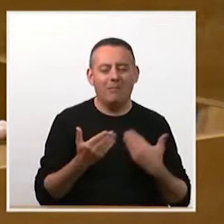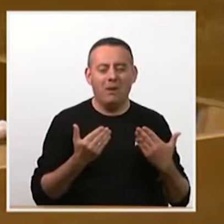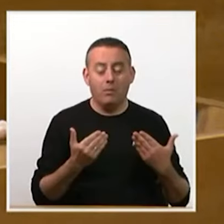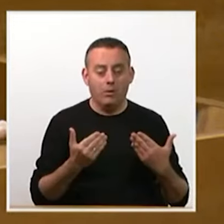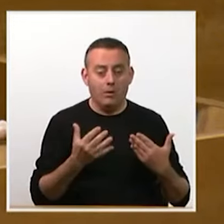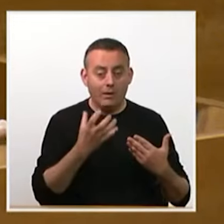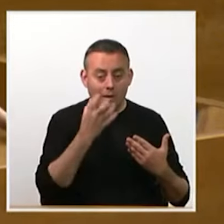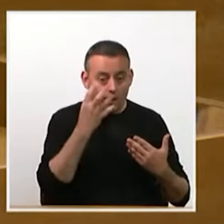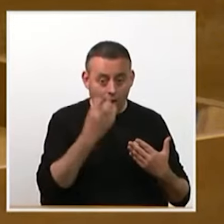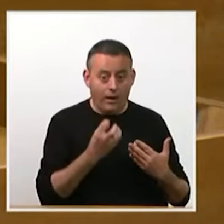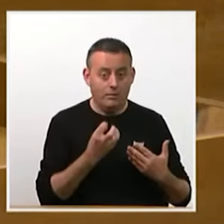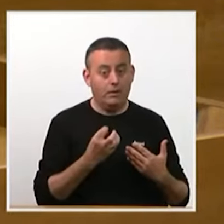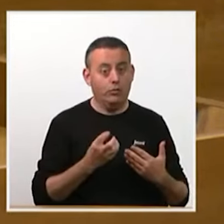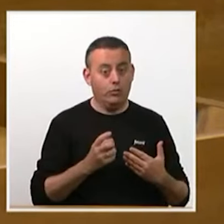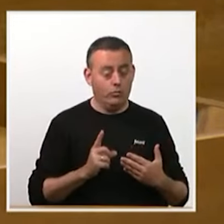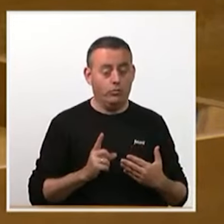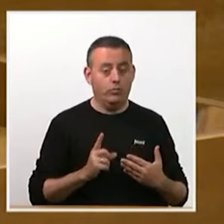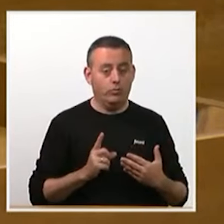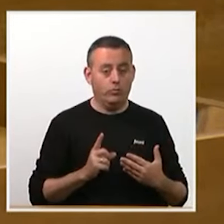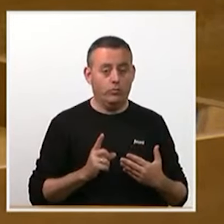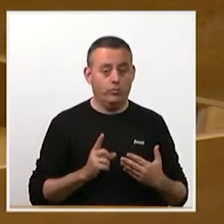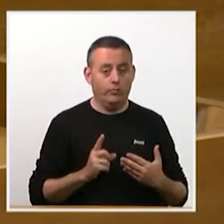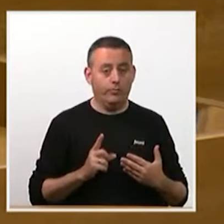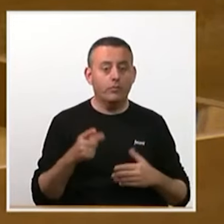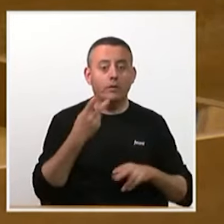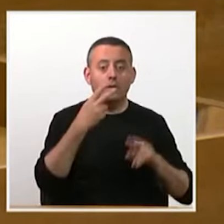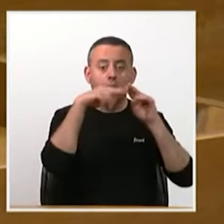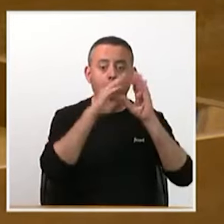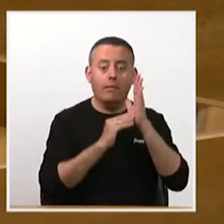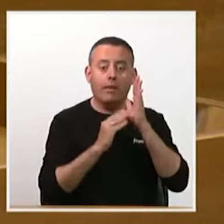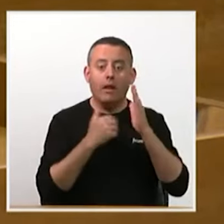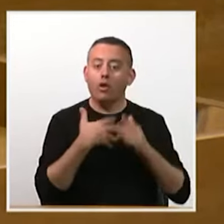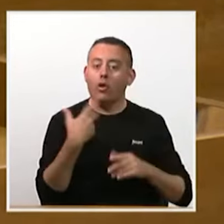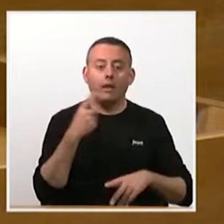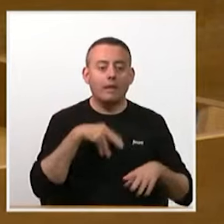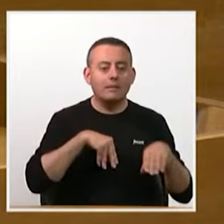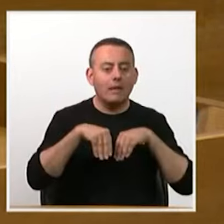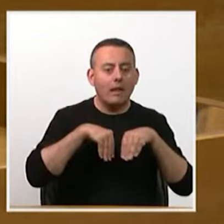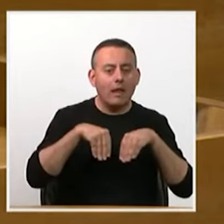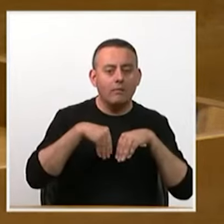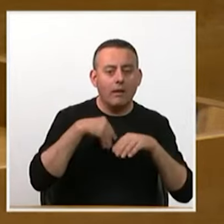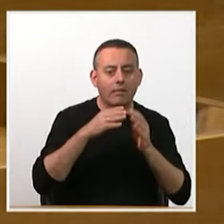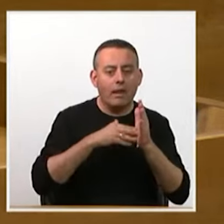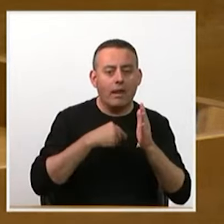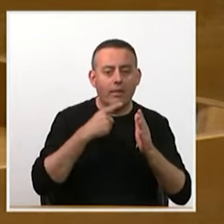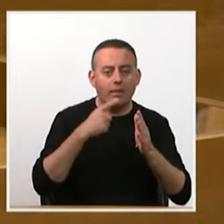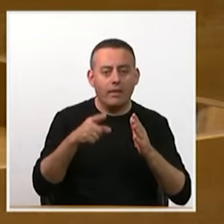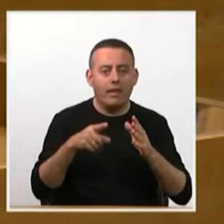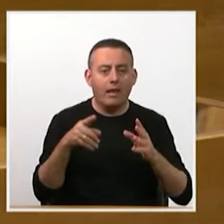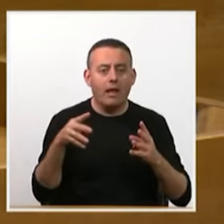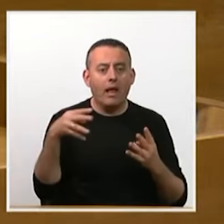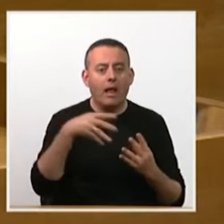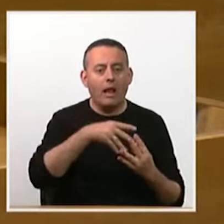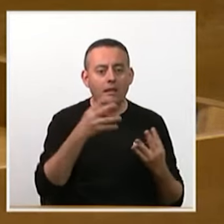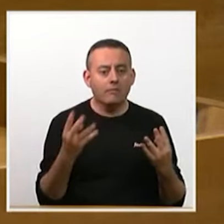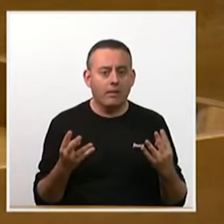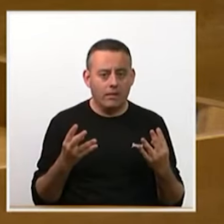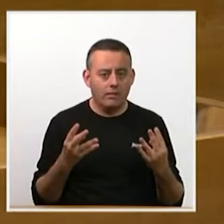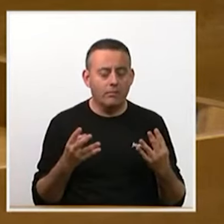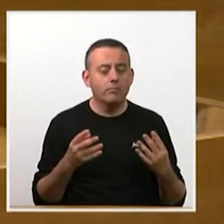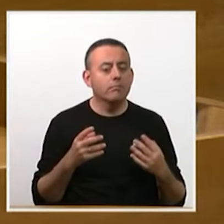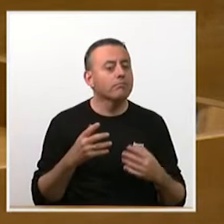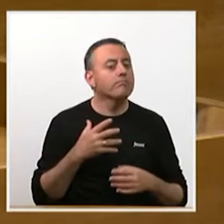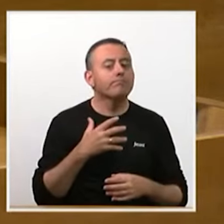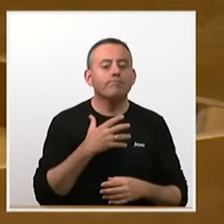que la Generalitat Valenciana es nega a aplicar l'estratègia valenciana per la igualtat LGTBI és molt greu. La seva resposta és molt